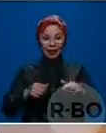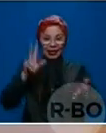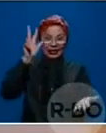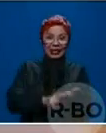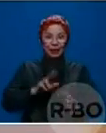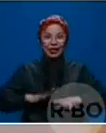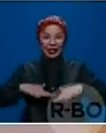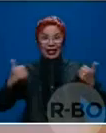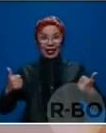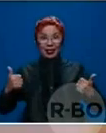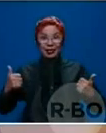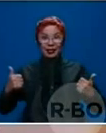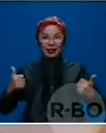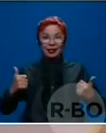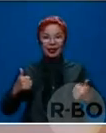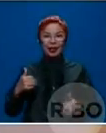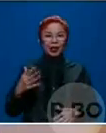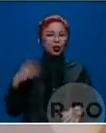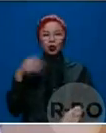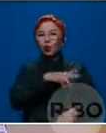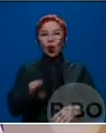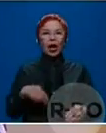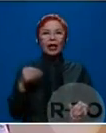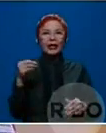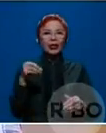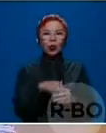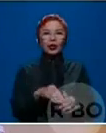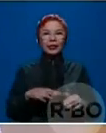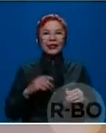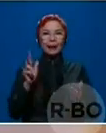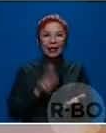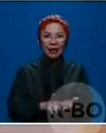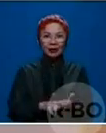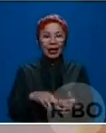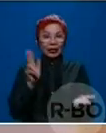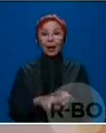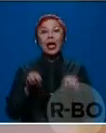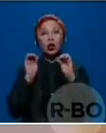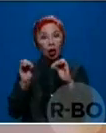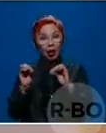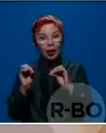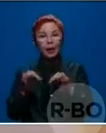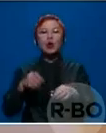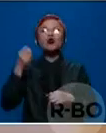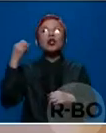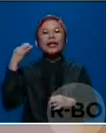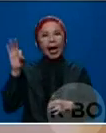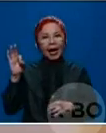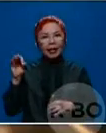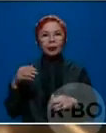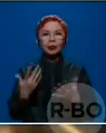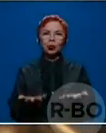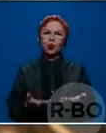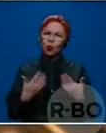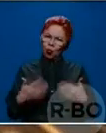inianggungan semesta Apun mau masuk kelas 3 Kami tanggung jaminan sekolah sampai kuliah tahun lalu kita sediakan